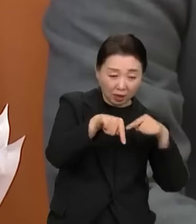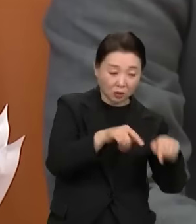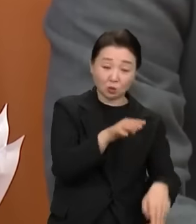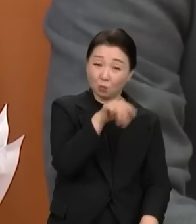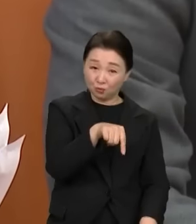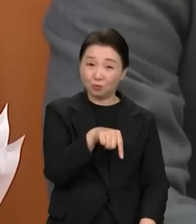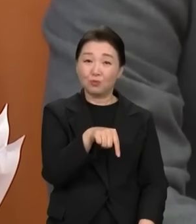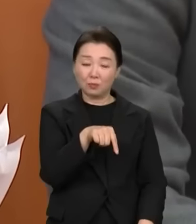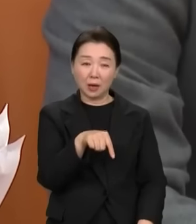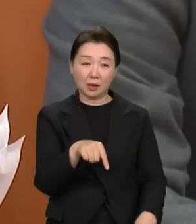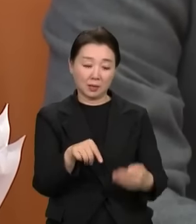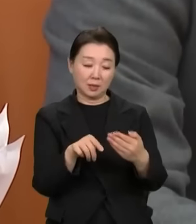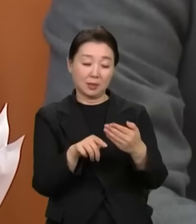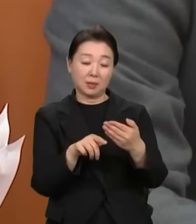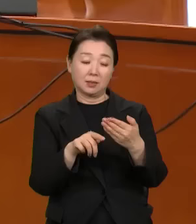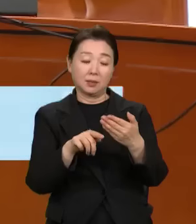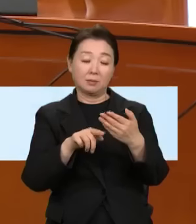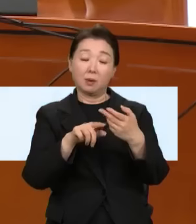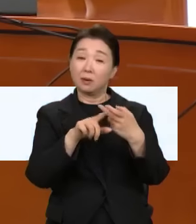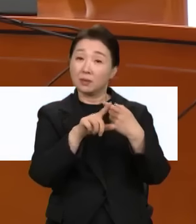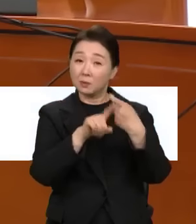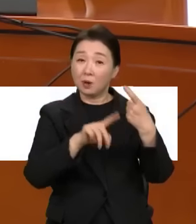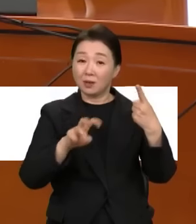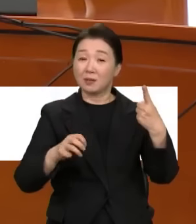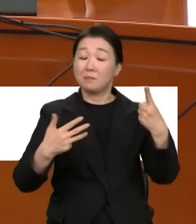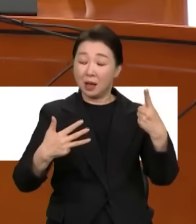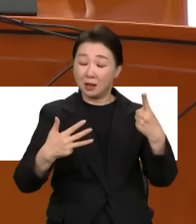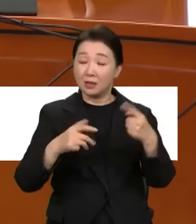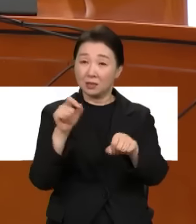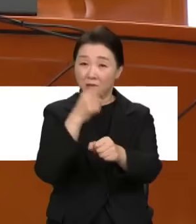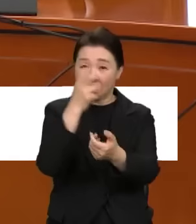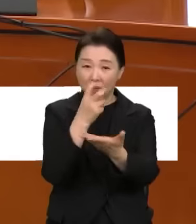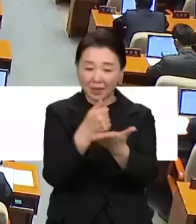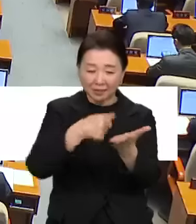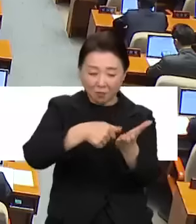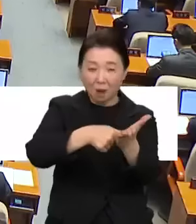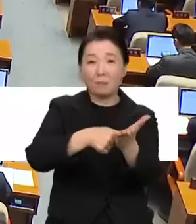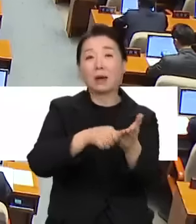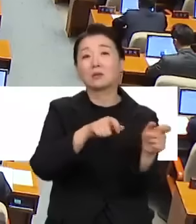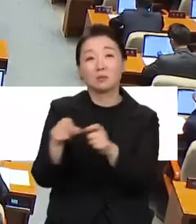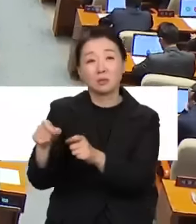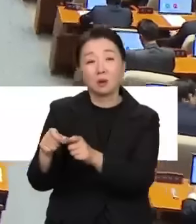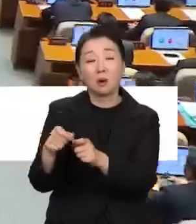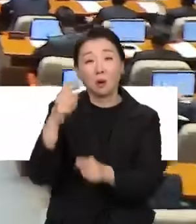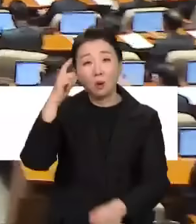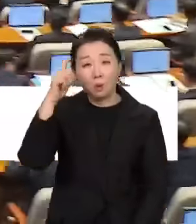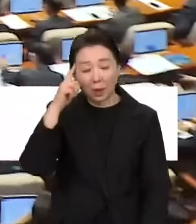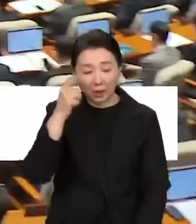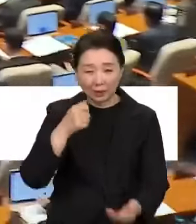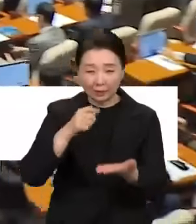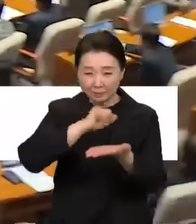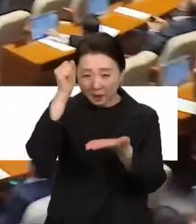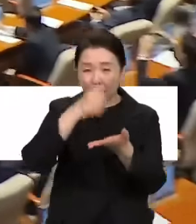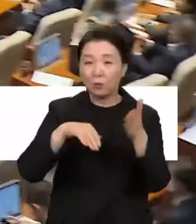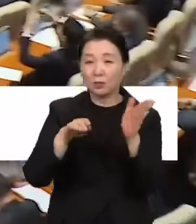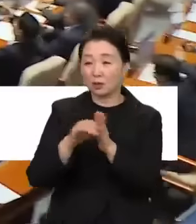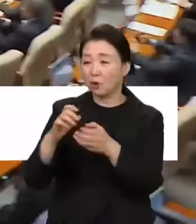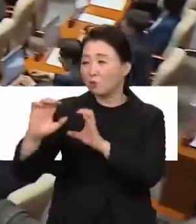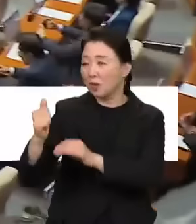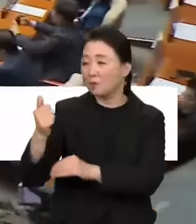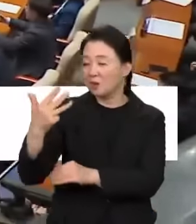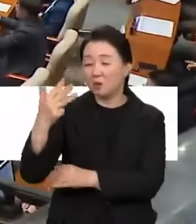28일 본회의로 예정됐던 특검법 재표결 시점을 늦추기로 했습니다. 재표결 통과에는 여당에서 8표 이상 이탈표가 나와야